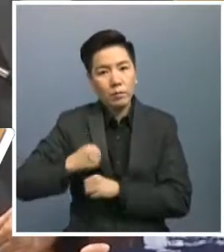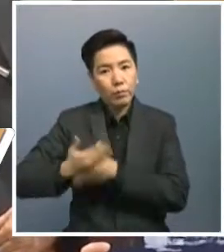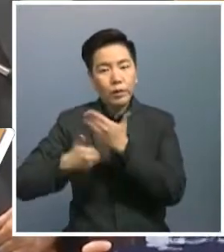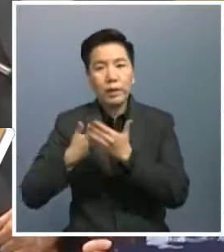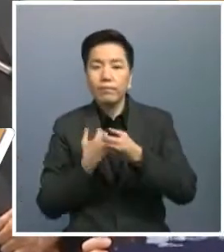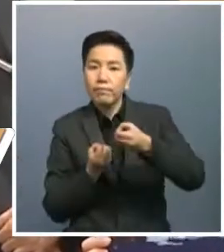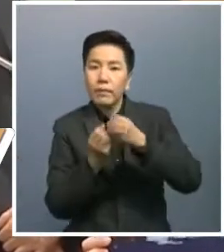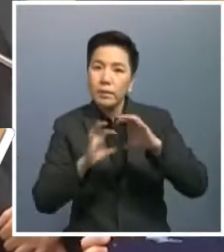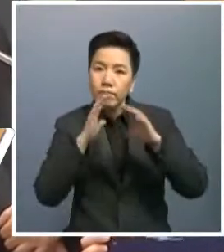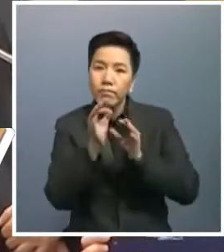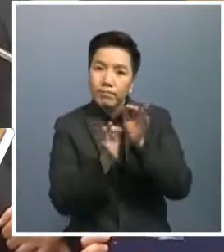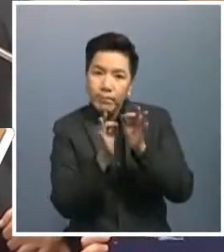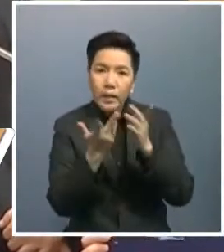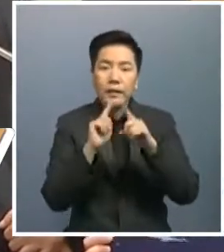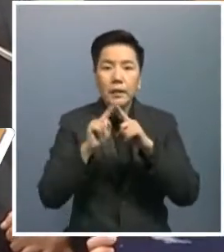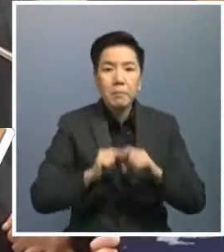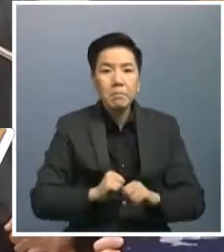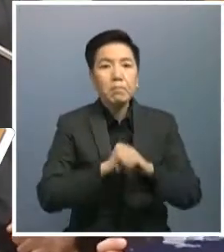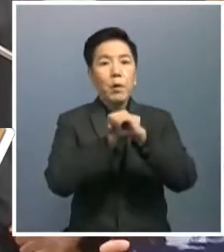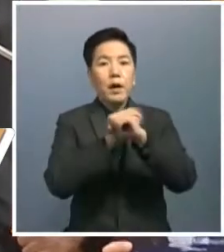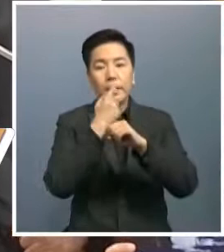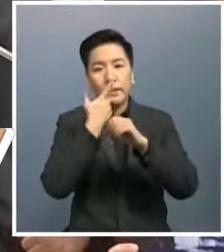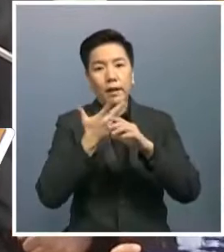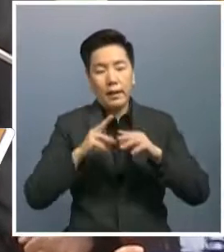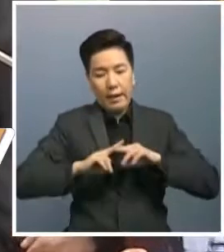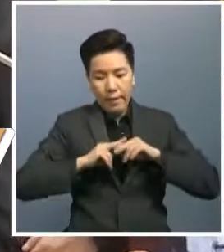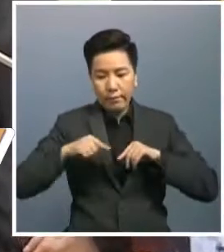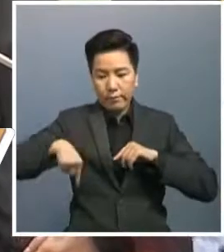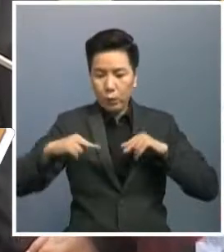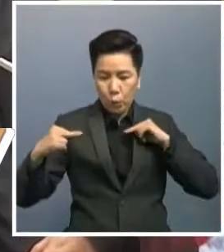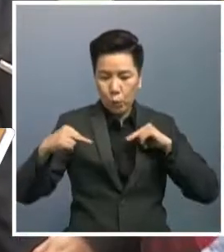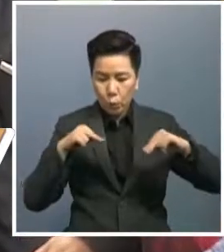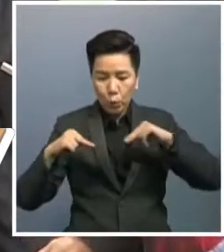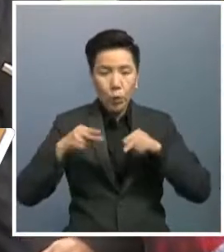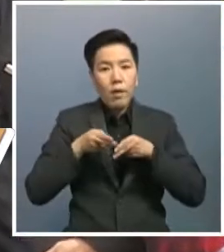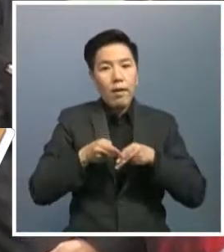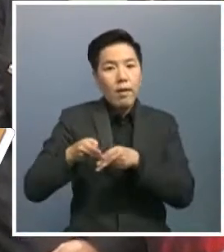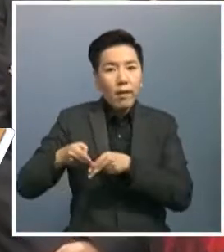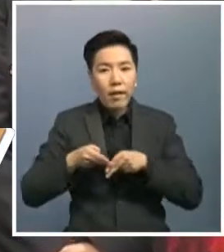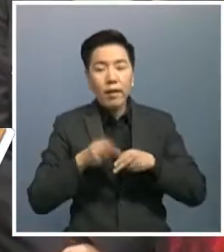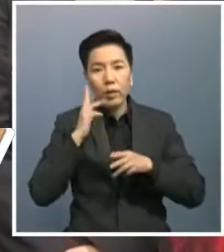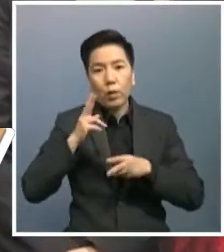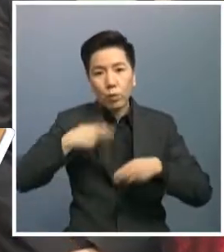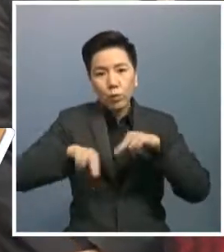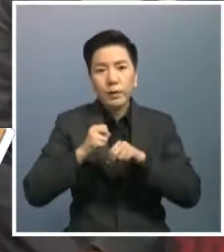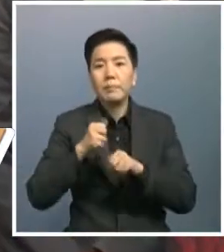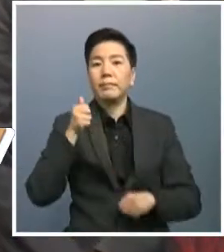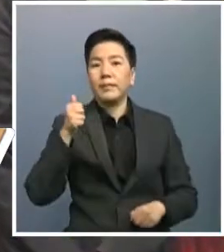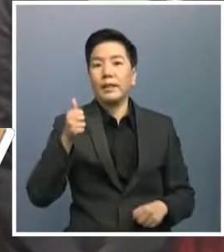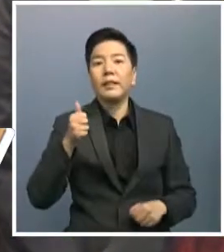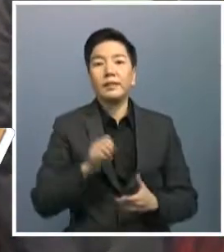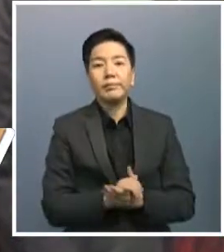รวมทั้งการคุ้มครองการป้องกันการควบคุมกันเองในภาคประชาสังคมให้สามารถตรวจสอบกันเองได้